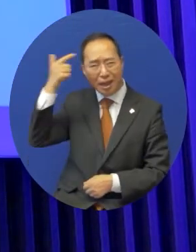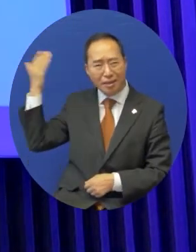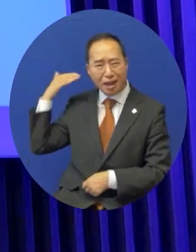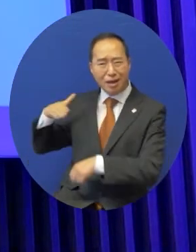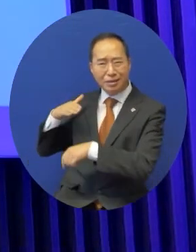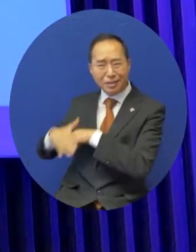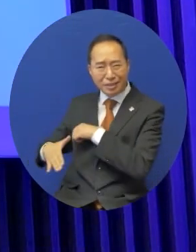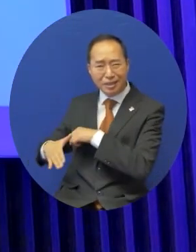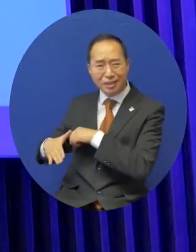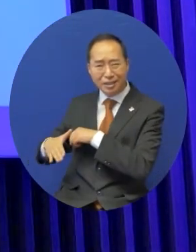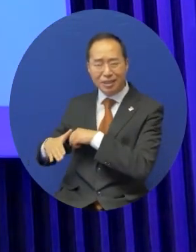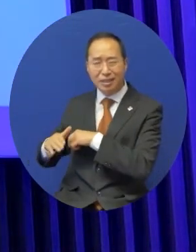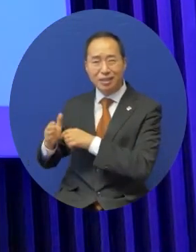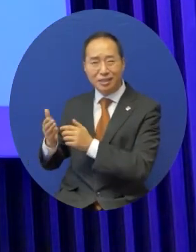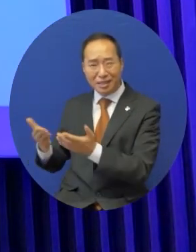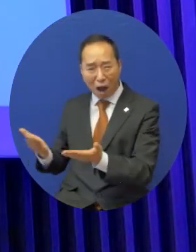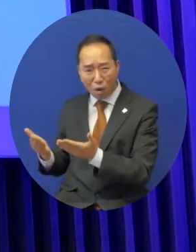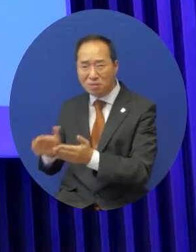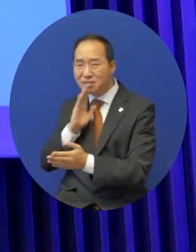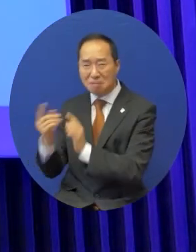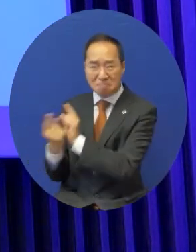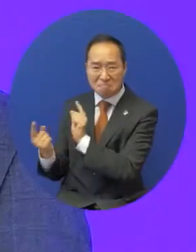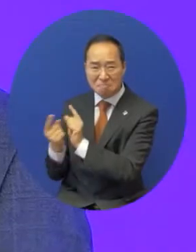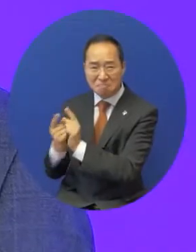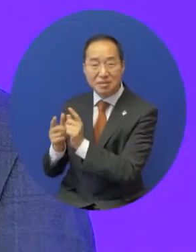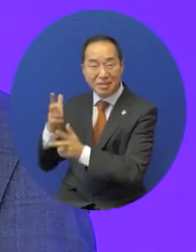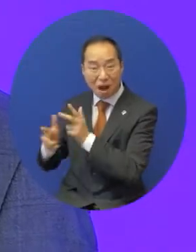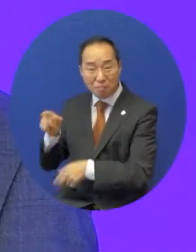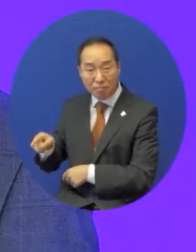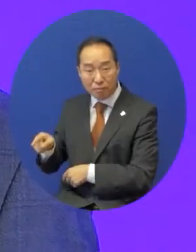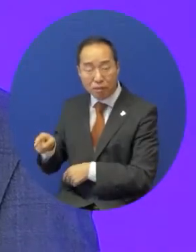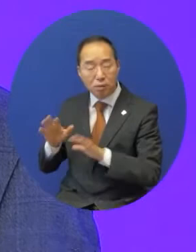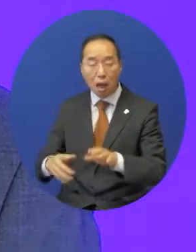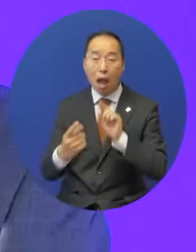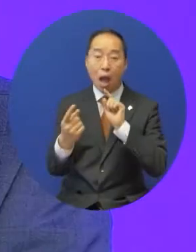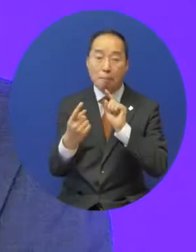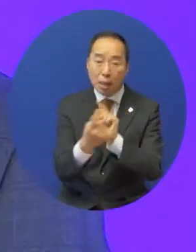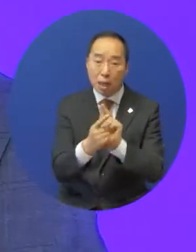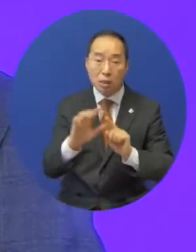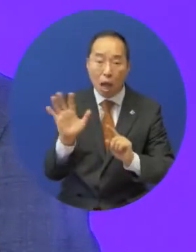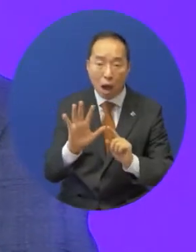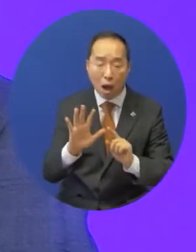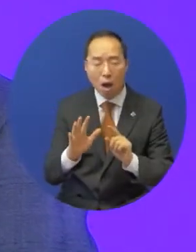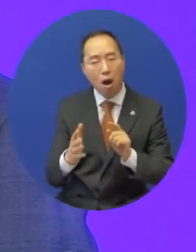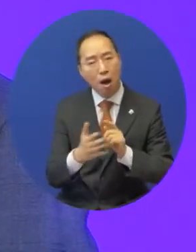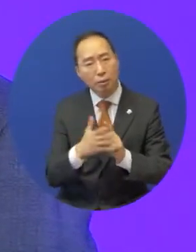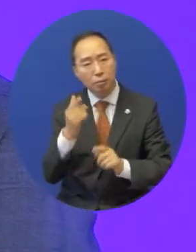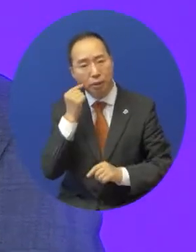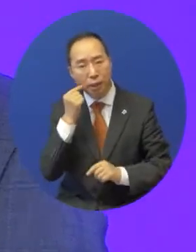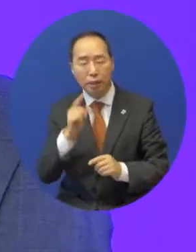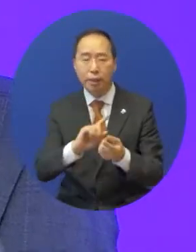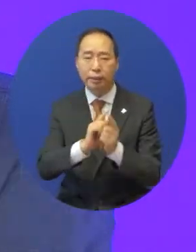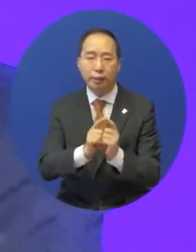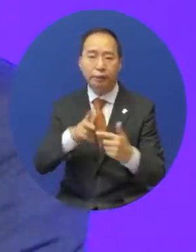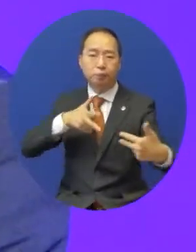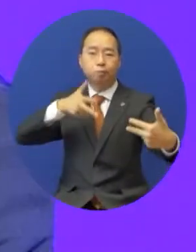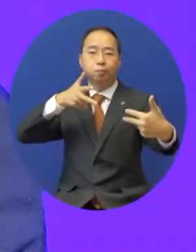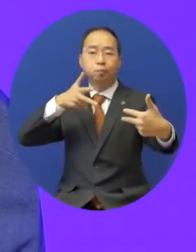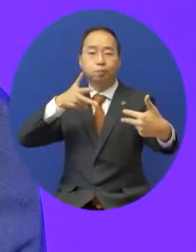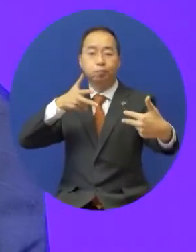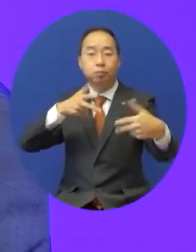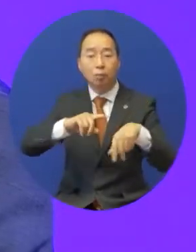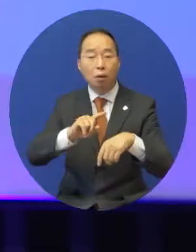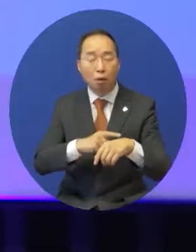머물러 있던 그런 여러 가지 비즈니스들이 이제 만나지 못하니까